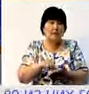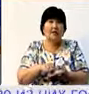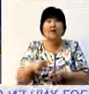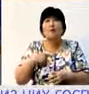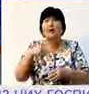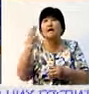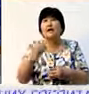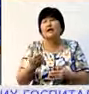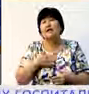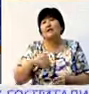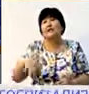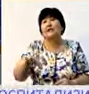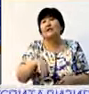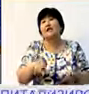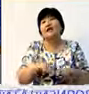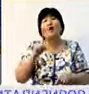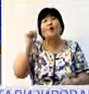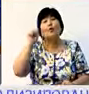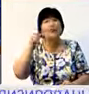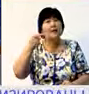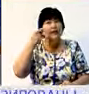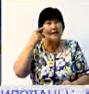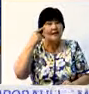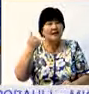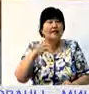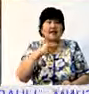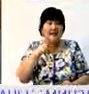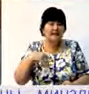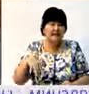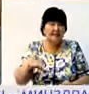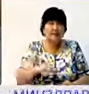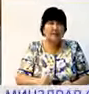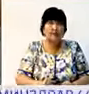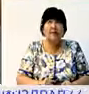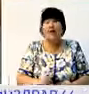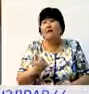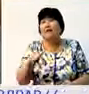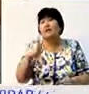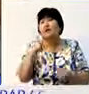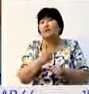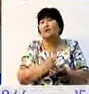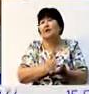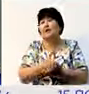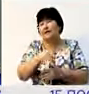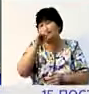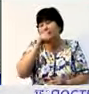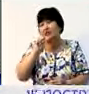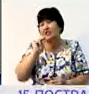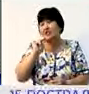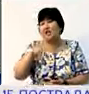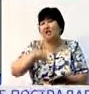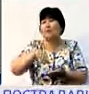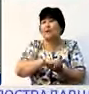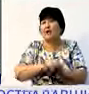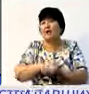мастера кисти из нашей страны, а также Узбекистана, Кыргызстана и России. Это первый визит в Казахстан члена Союза